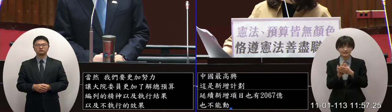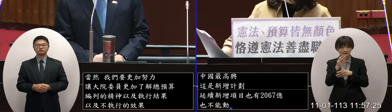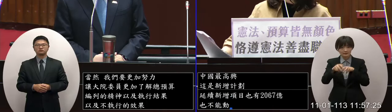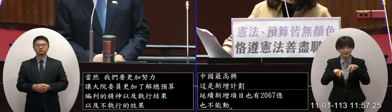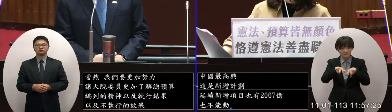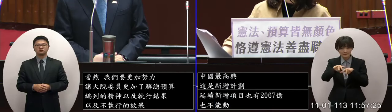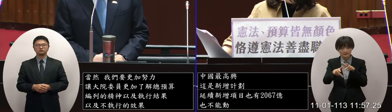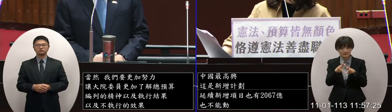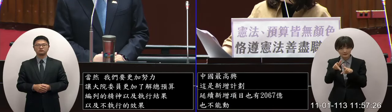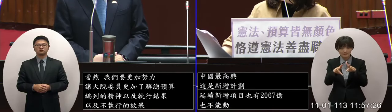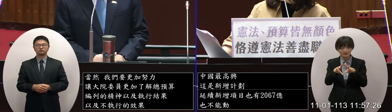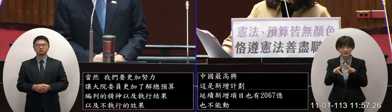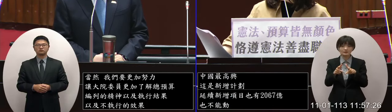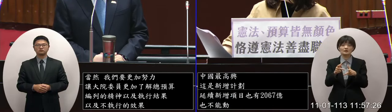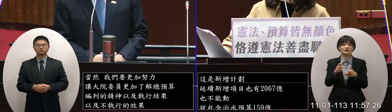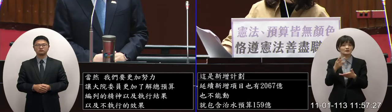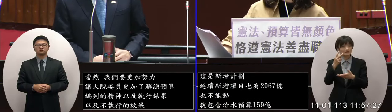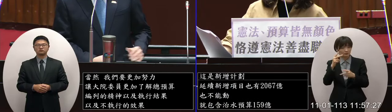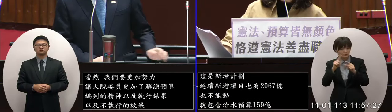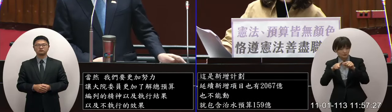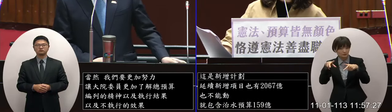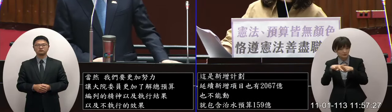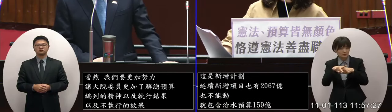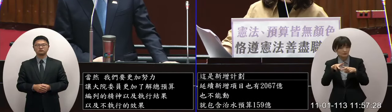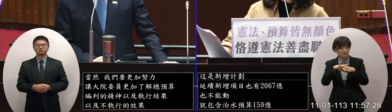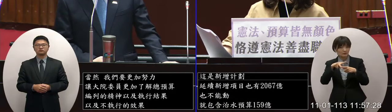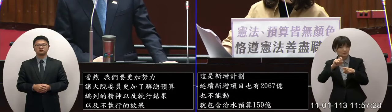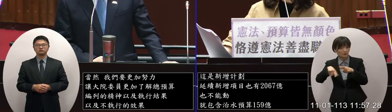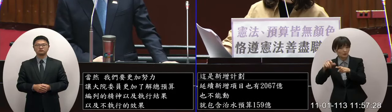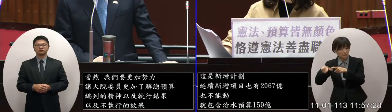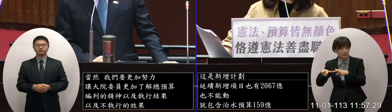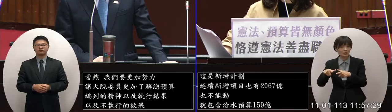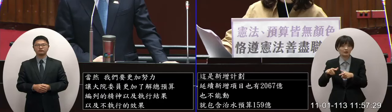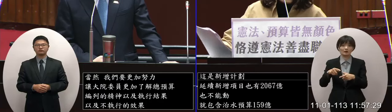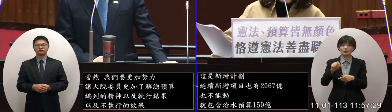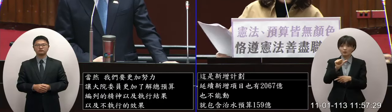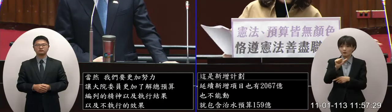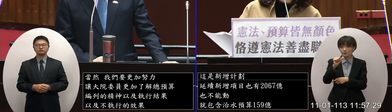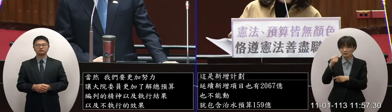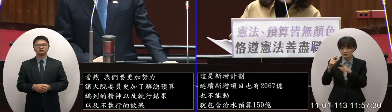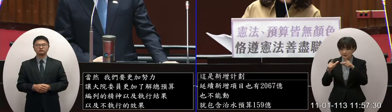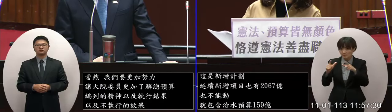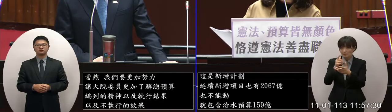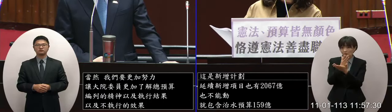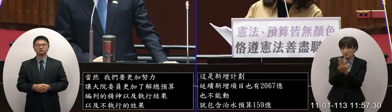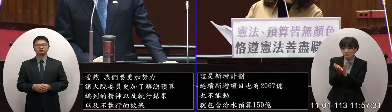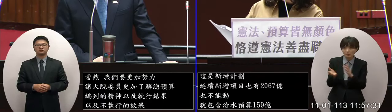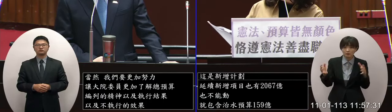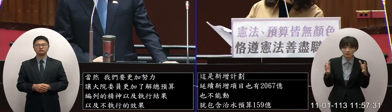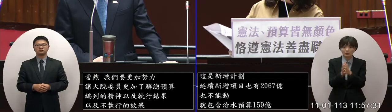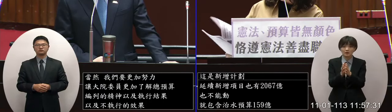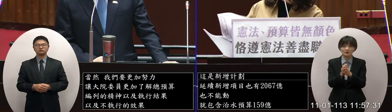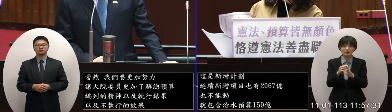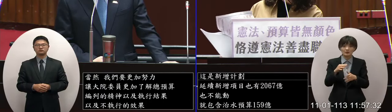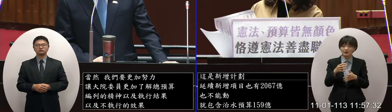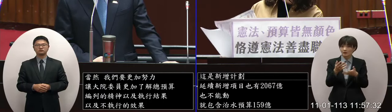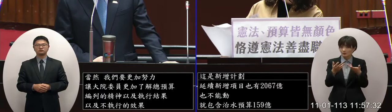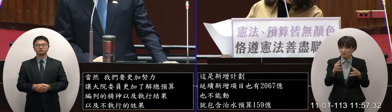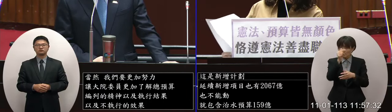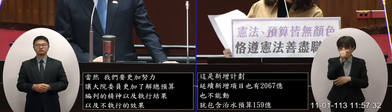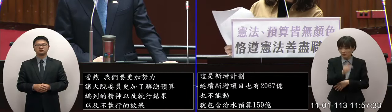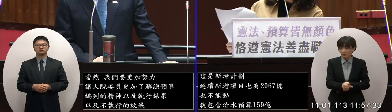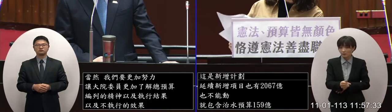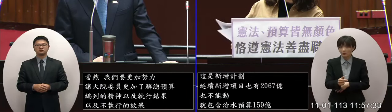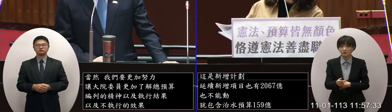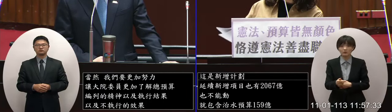企业，还有5大信赖产业，加起来有146亿。当然，包括前瞻五期